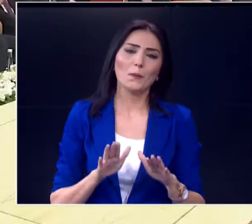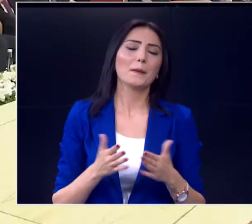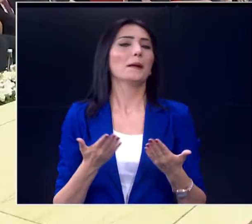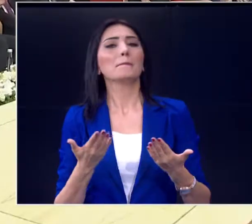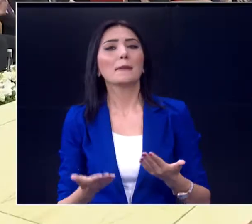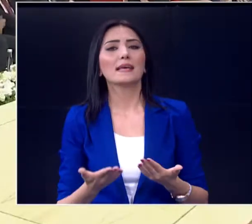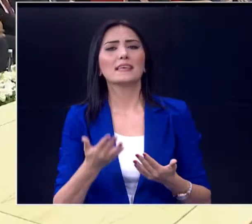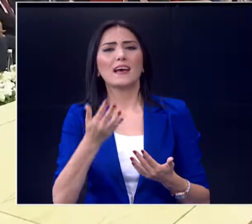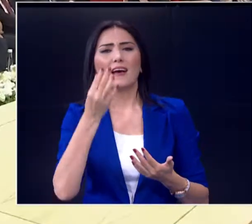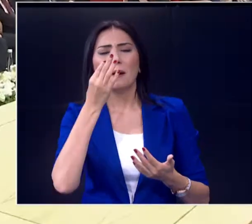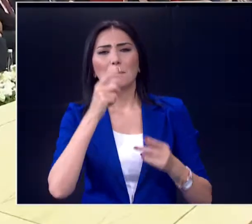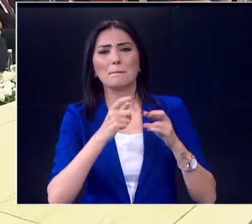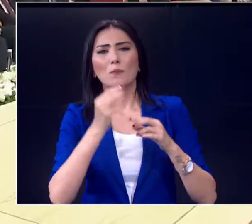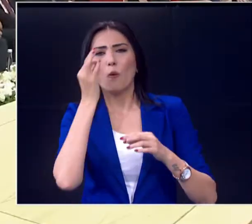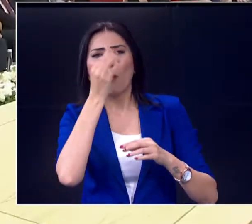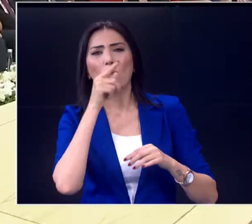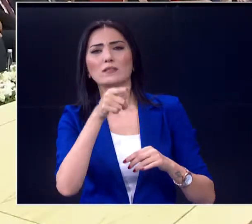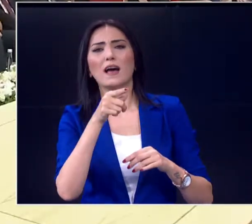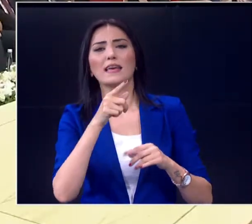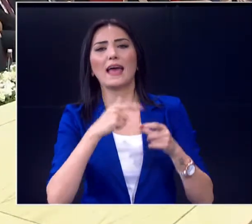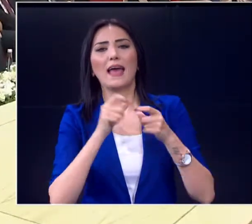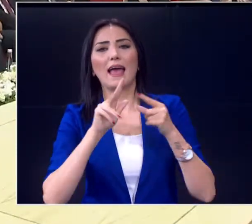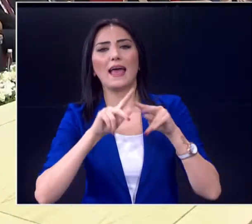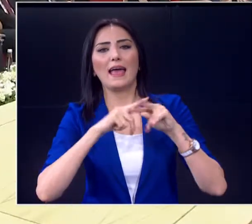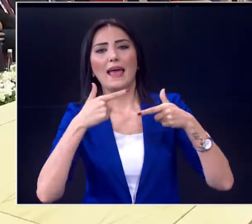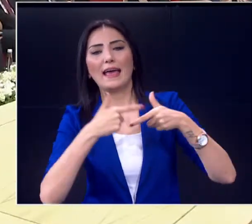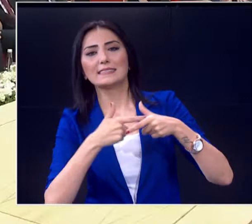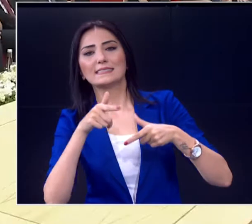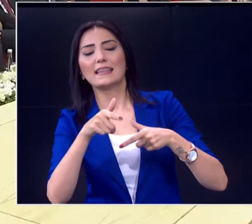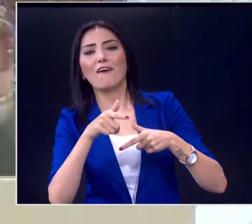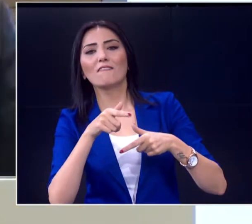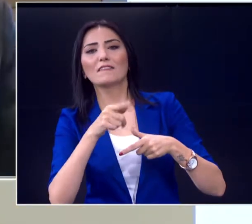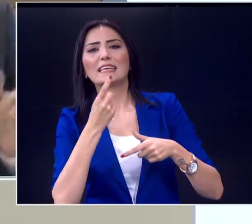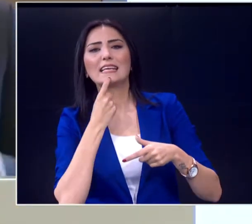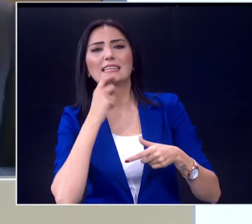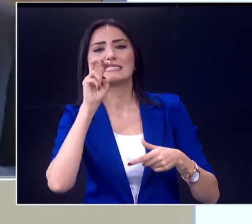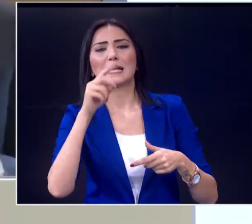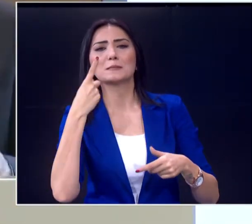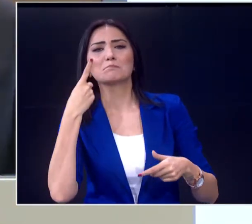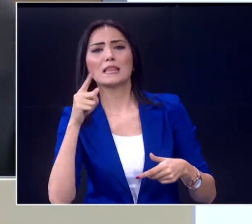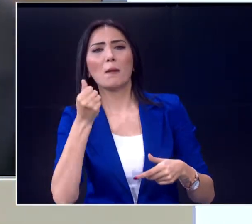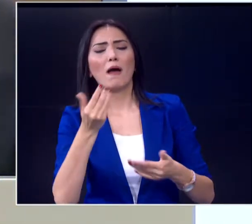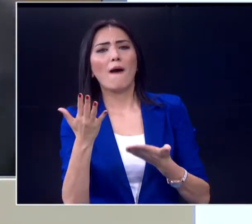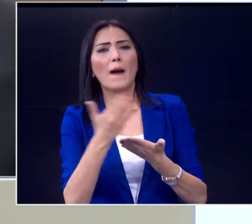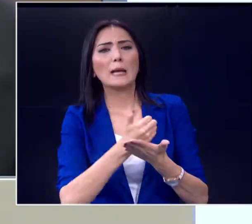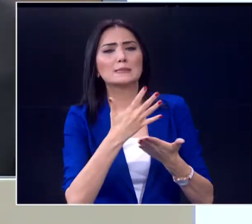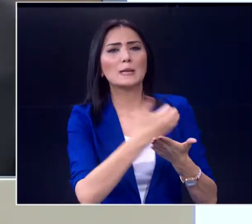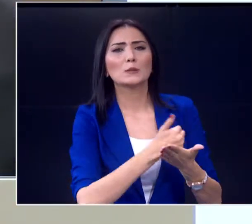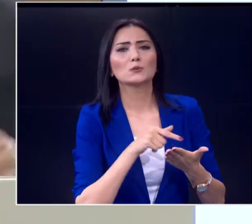Peki basit usule tabi esnaf sanatkarların yıllık 8 bin liralık kazançlarını